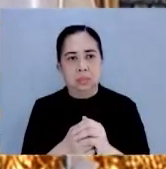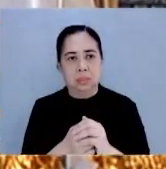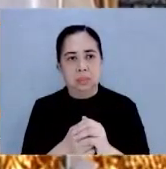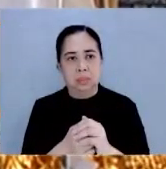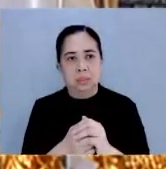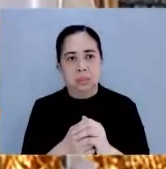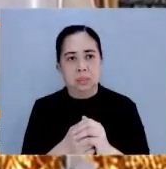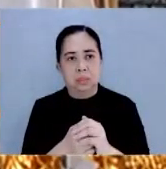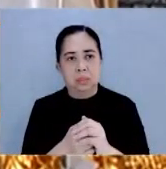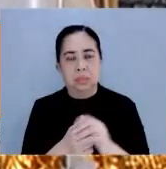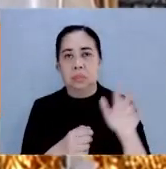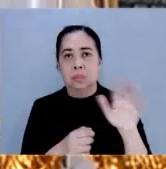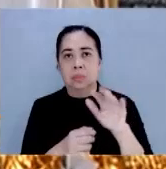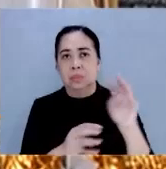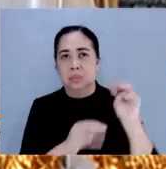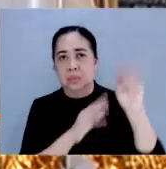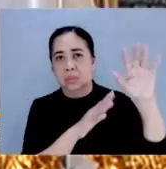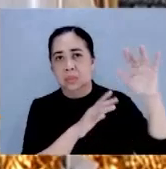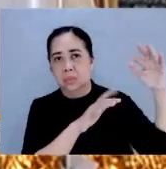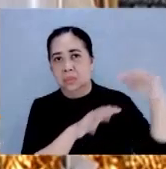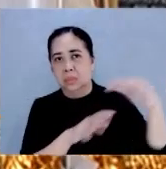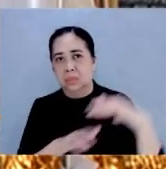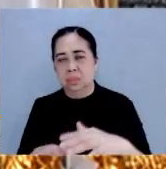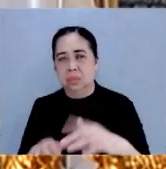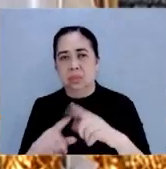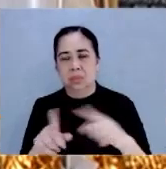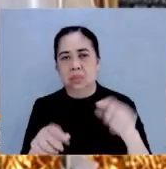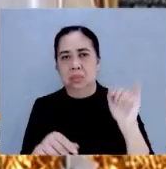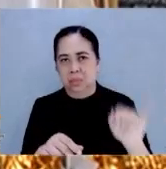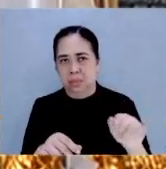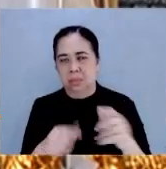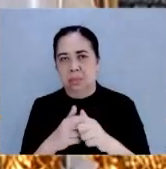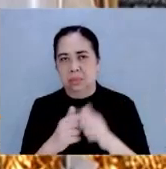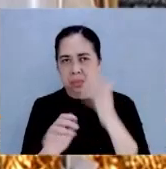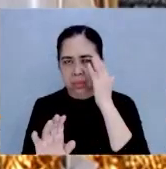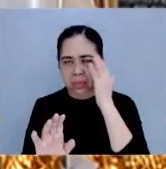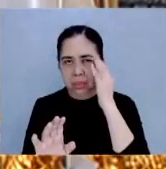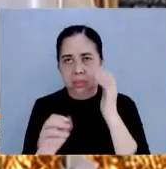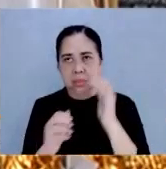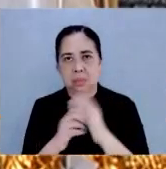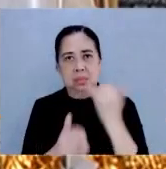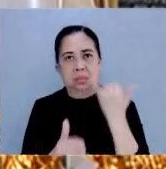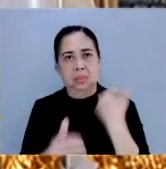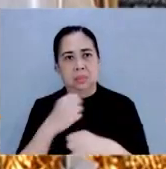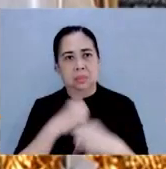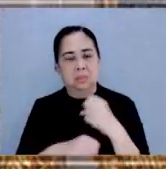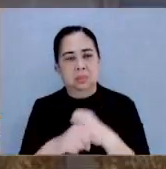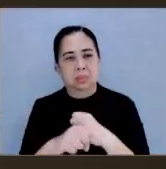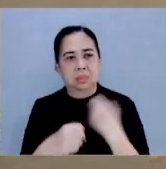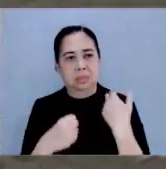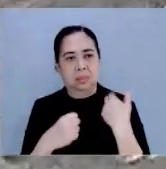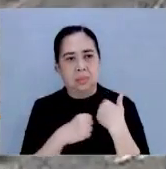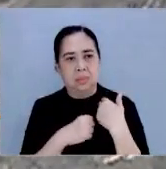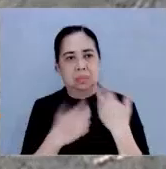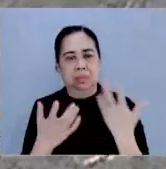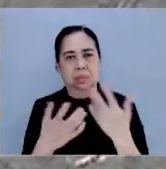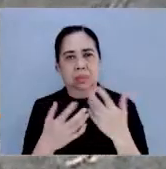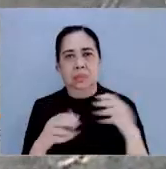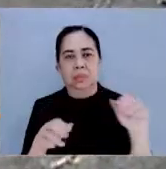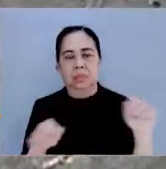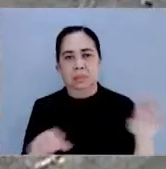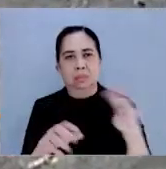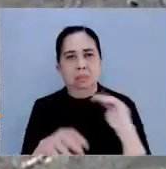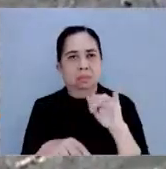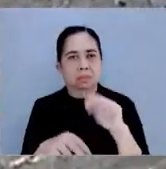aggregates dyan sa taas. Kasi yun din yung alam naman natin, last year mayroon tayong mayon eruption. Kaya ang bahay ni